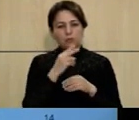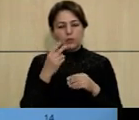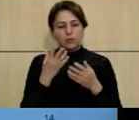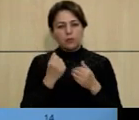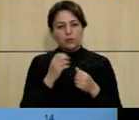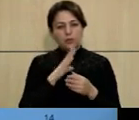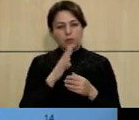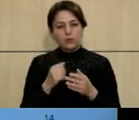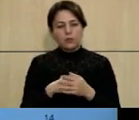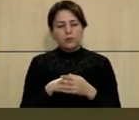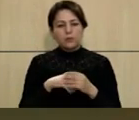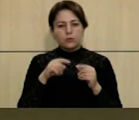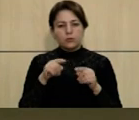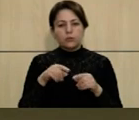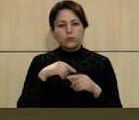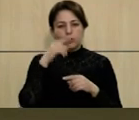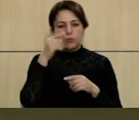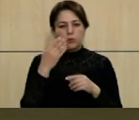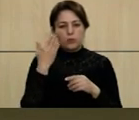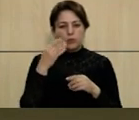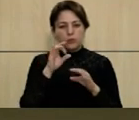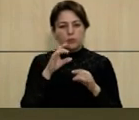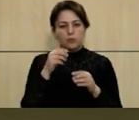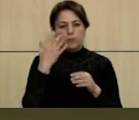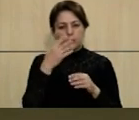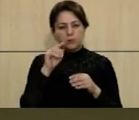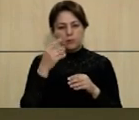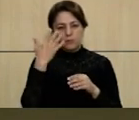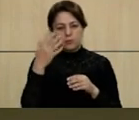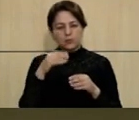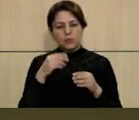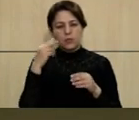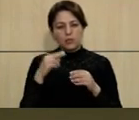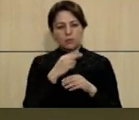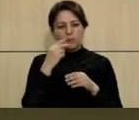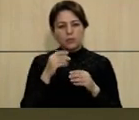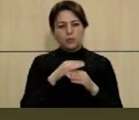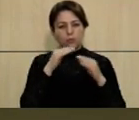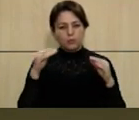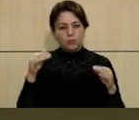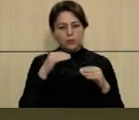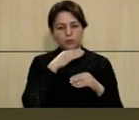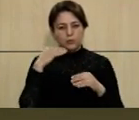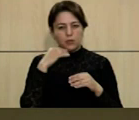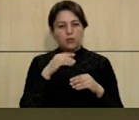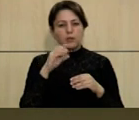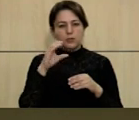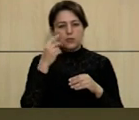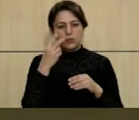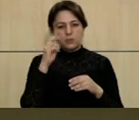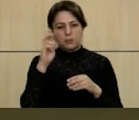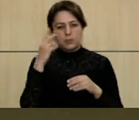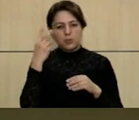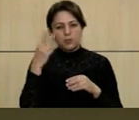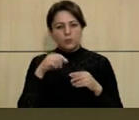olingan. Xuddi yuqoridagi 5,5 ni 2 marta orttirsak, C2 B2 ning uzunligi kelib